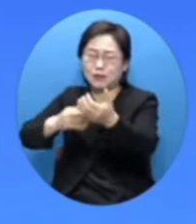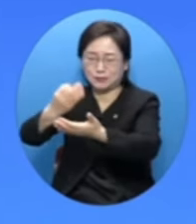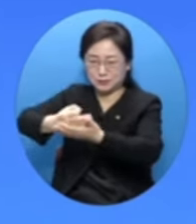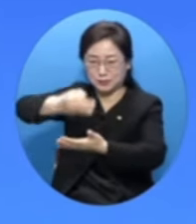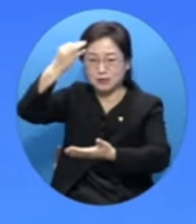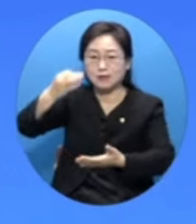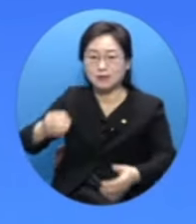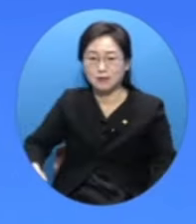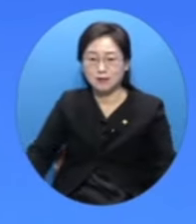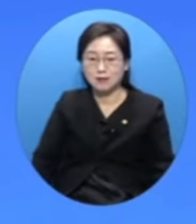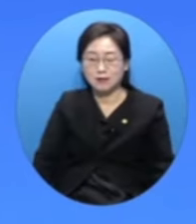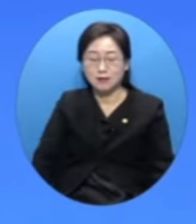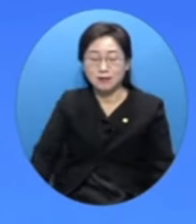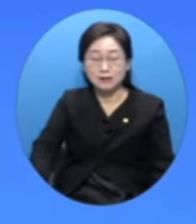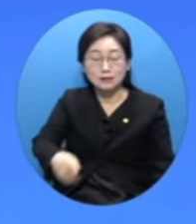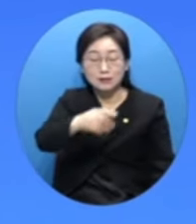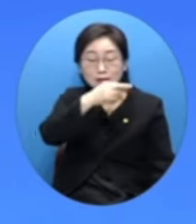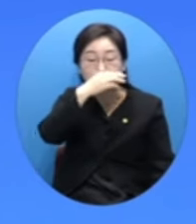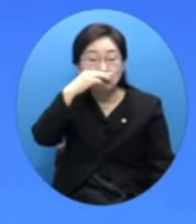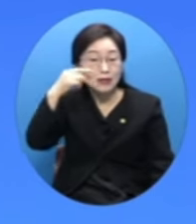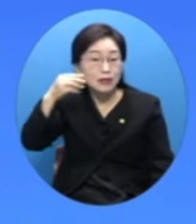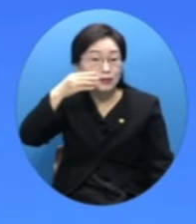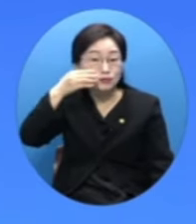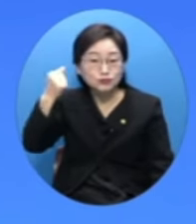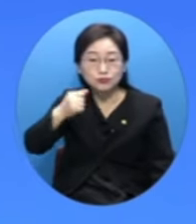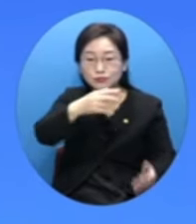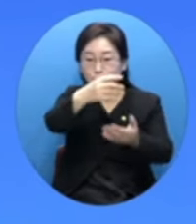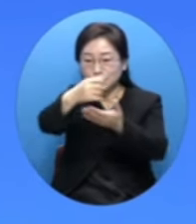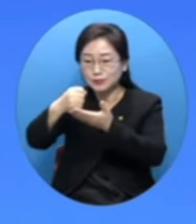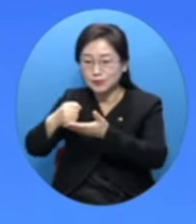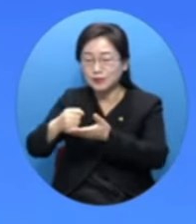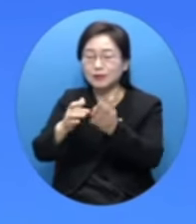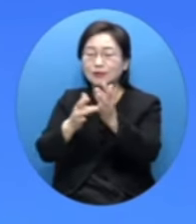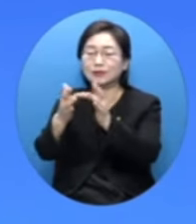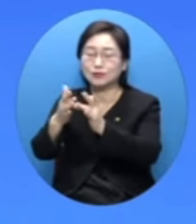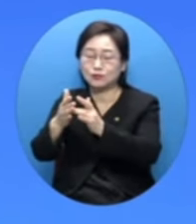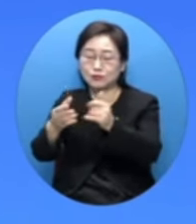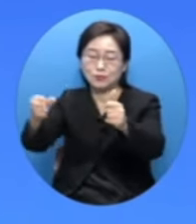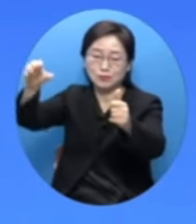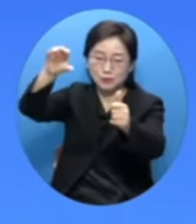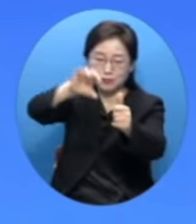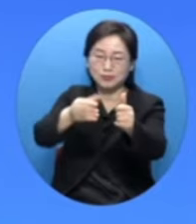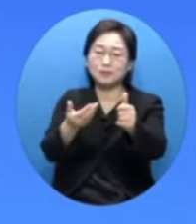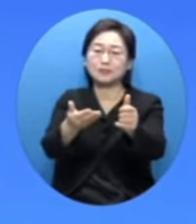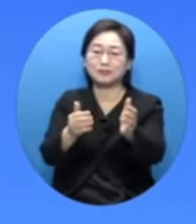향유를 가지고 와서 예수님께 부었던 것입니다.